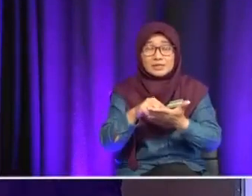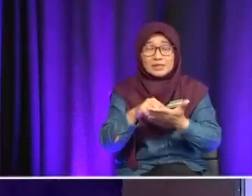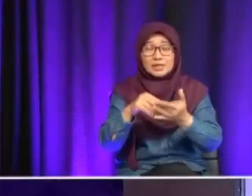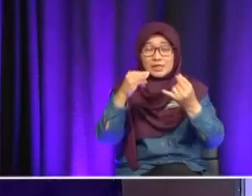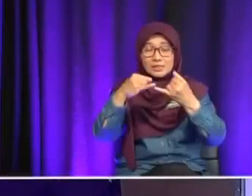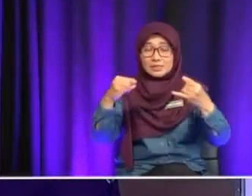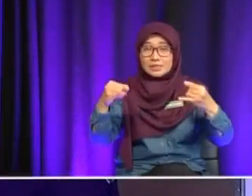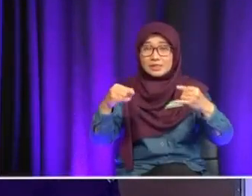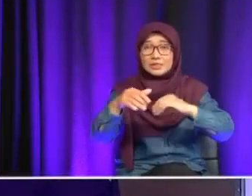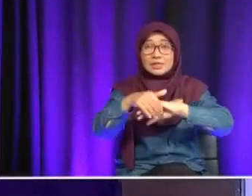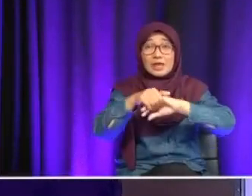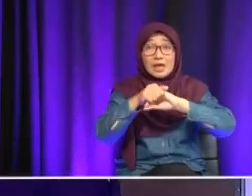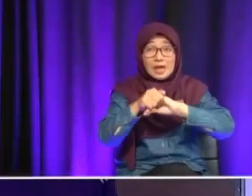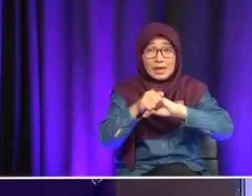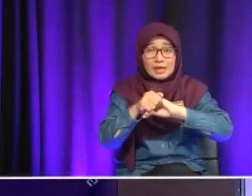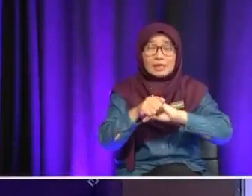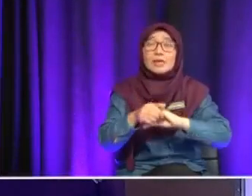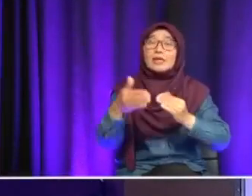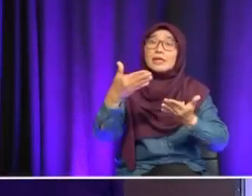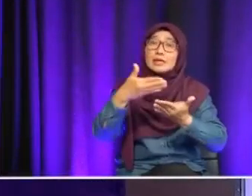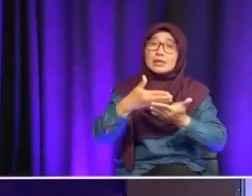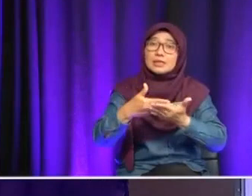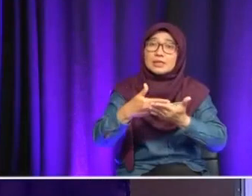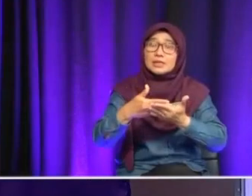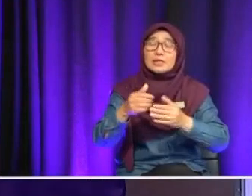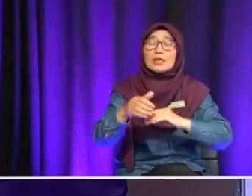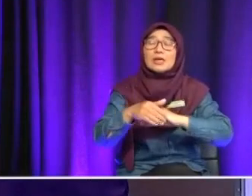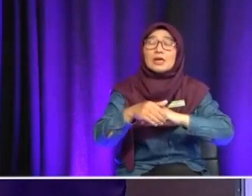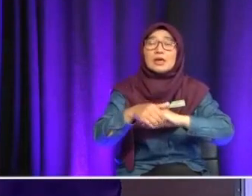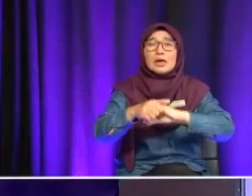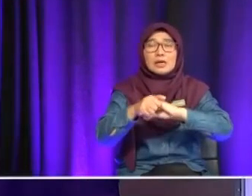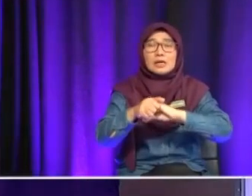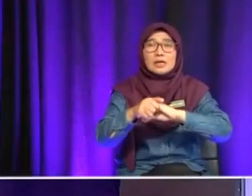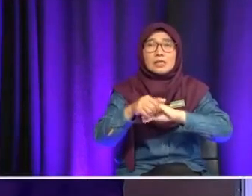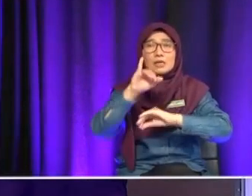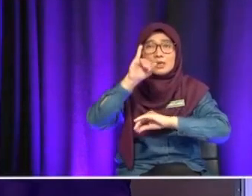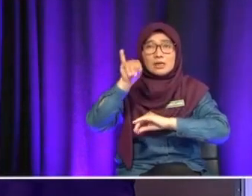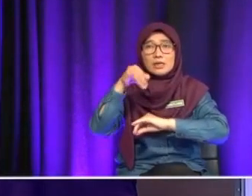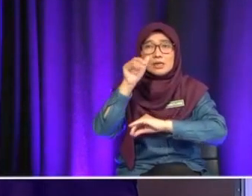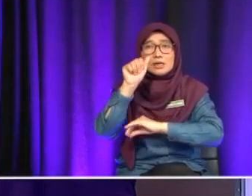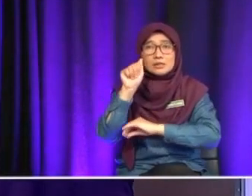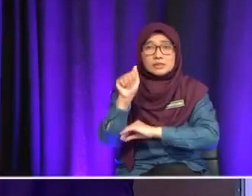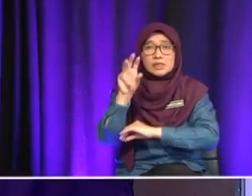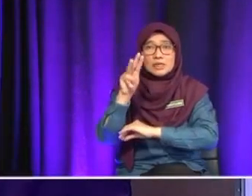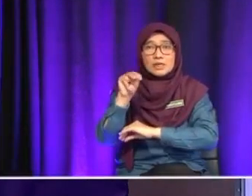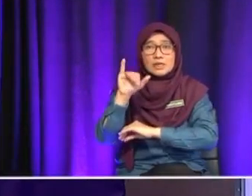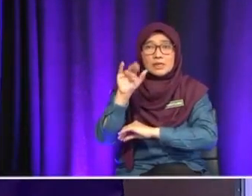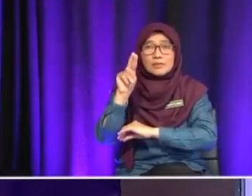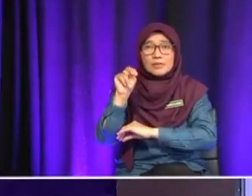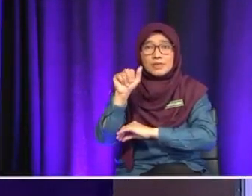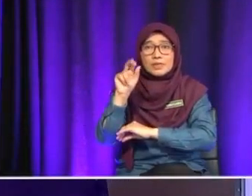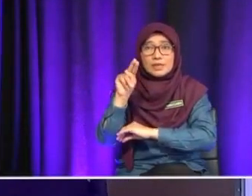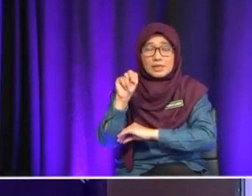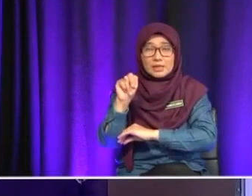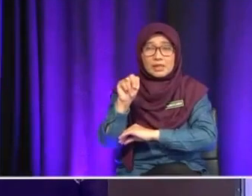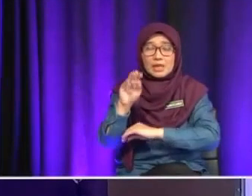yang seterusnya, iaitu akad jaminan. Okey, apakah itu yang dimaksudkan dengan jaminan? Ia